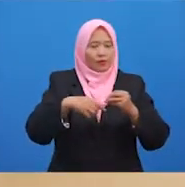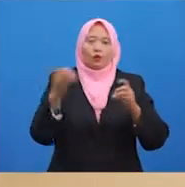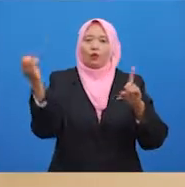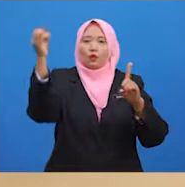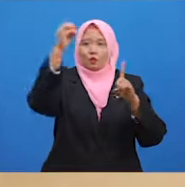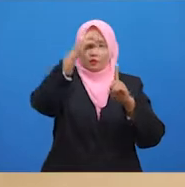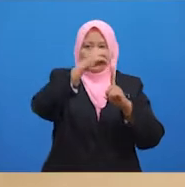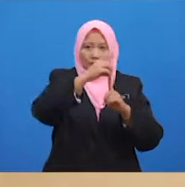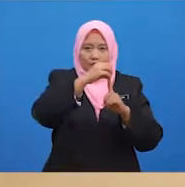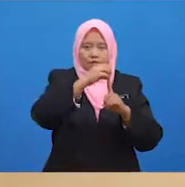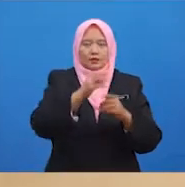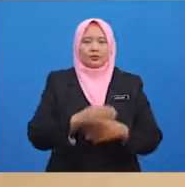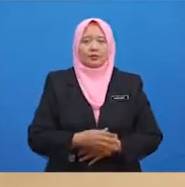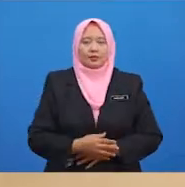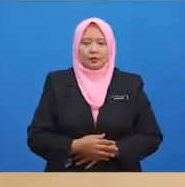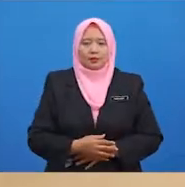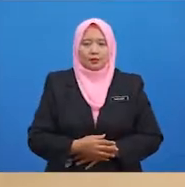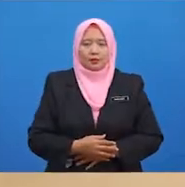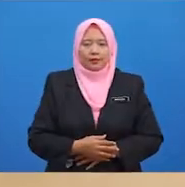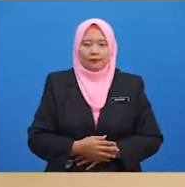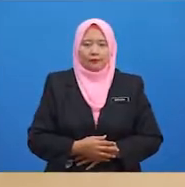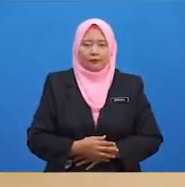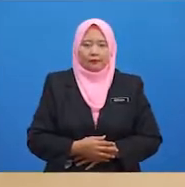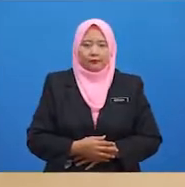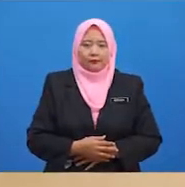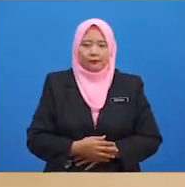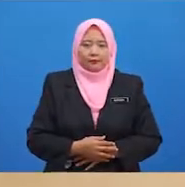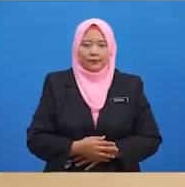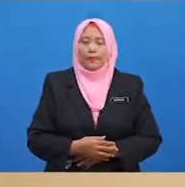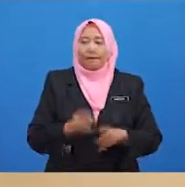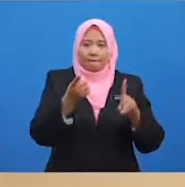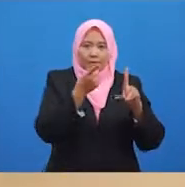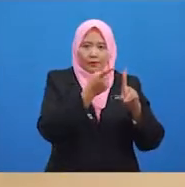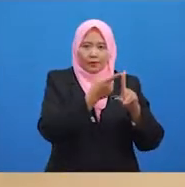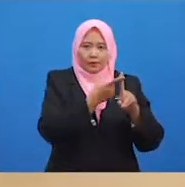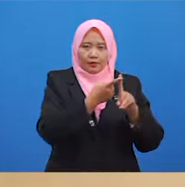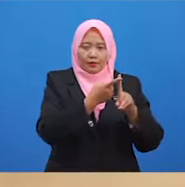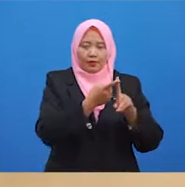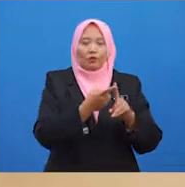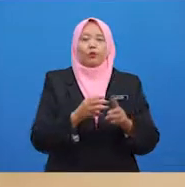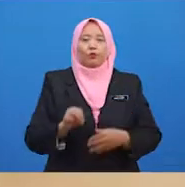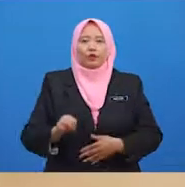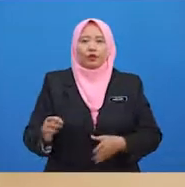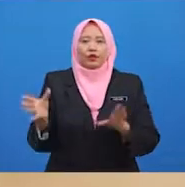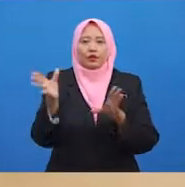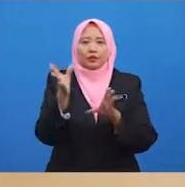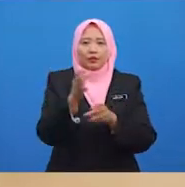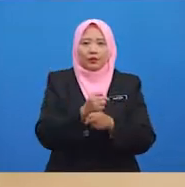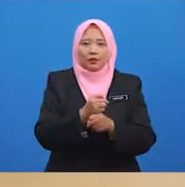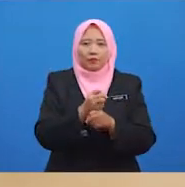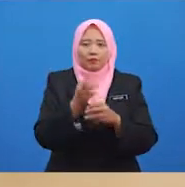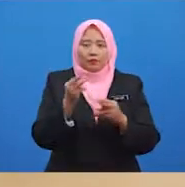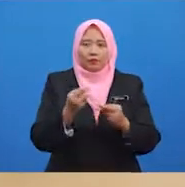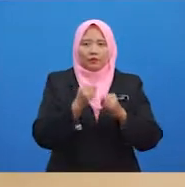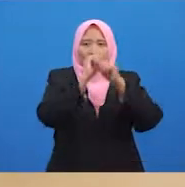perlu dicapai oleh murid-murid pada hari ini. Pertama, murid dapat menyatakan maksud